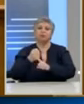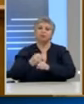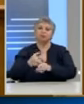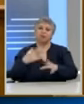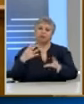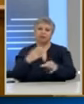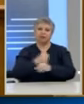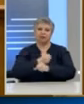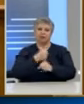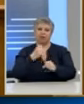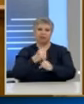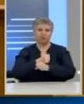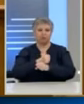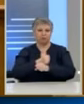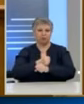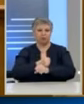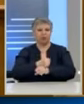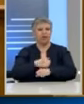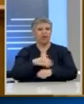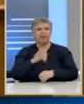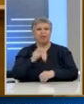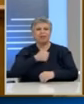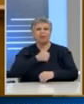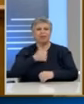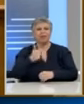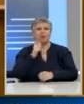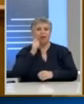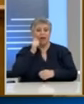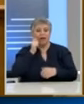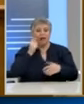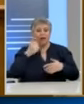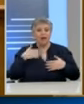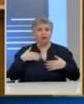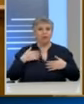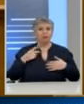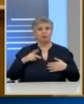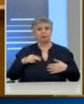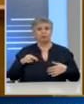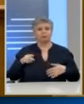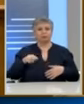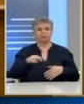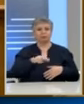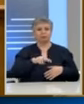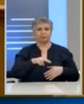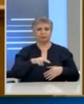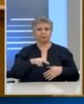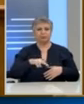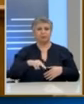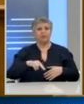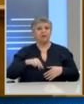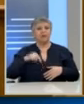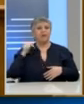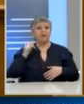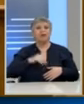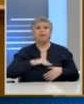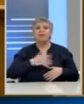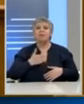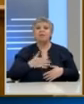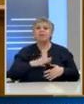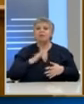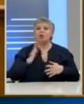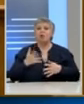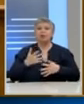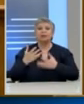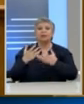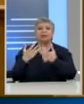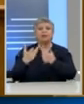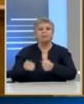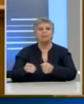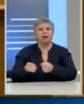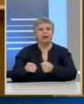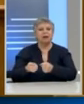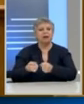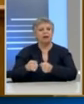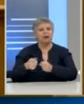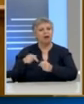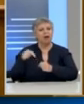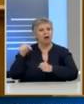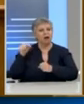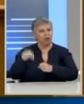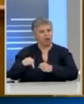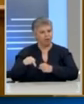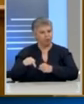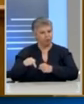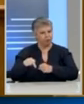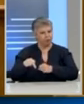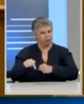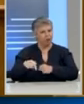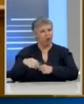μικροπολιτική σκοπιμότητα. Όσο αυτό το ρήγμα δεν το εκμεταλλεύονται οι προοδευτικές δυνάμεις, τόσο αυτό το ρήγμα βρίσκει χώρο η